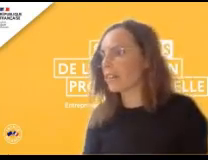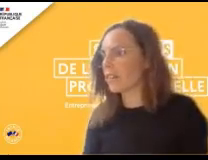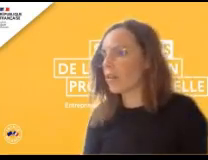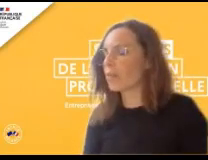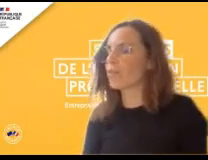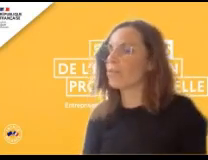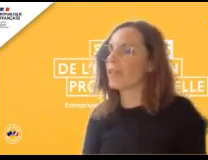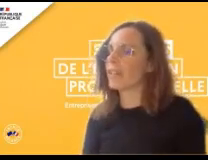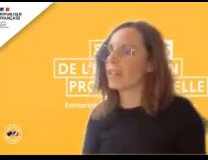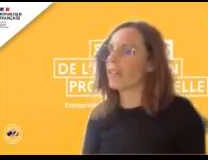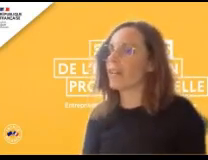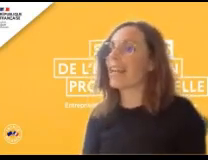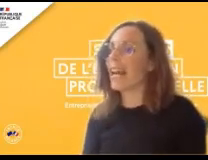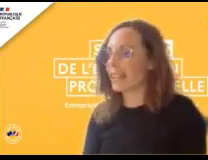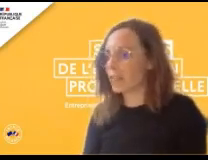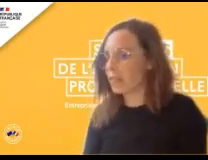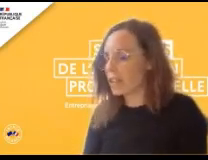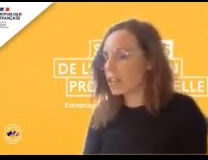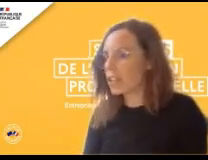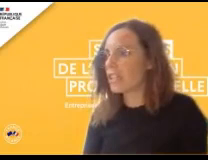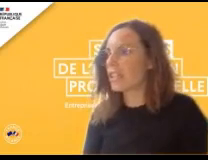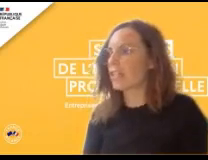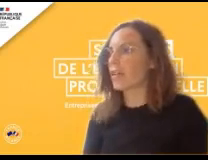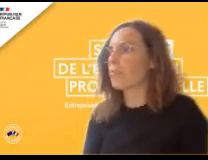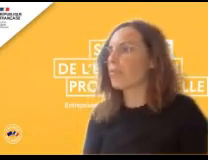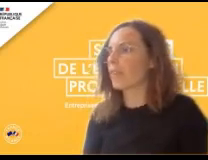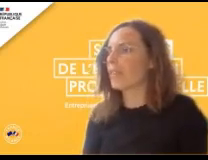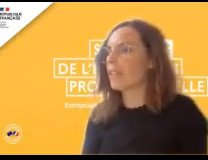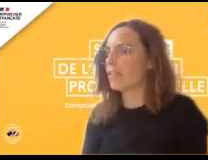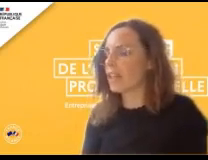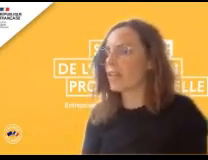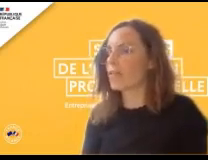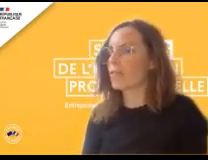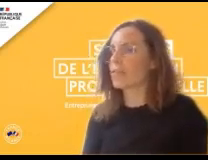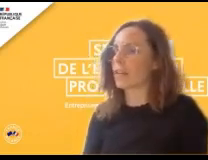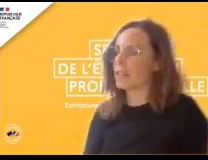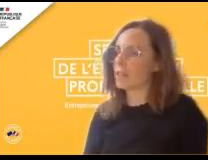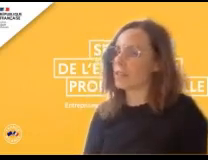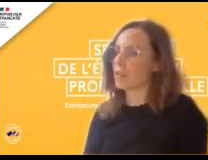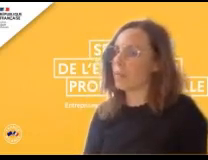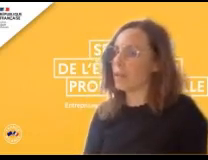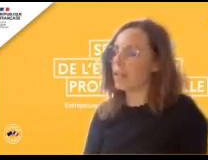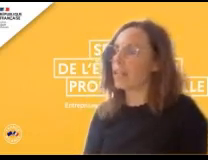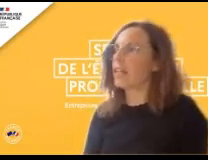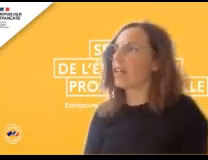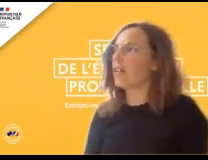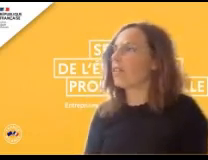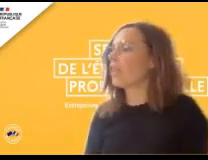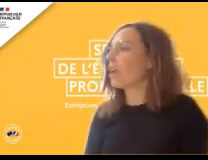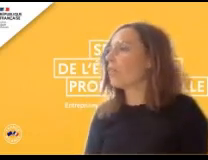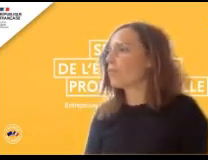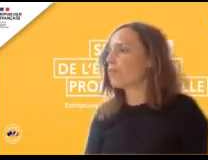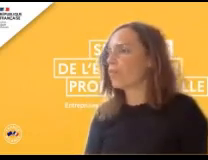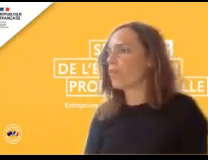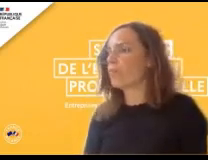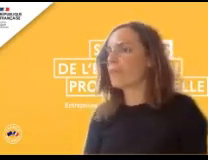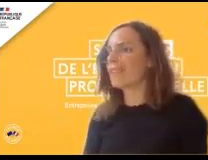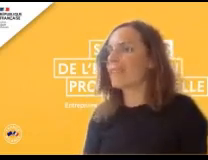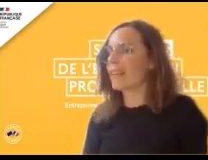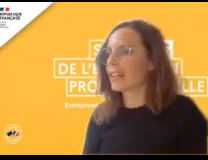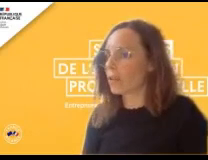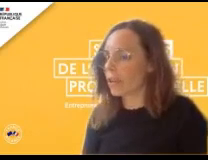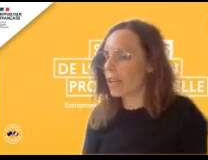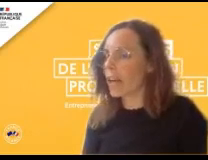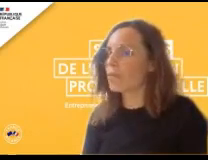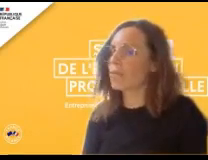hospitalière, par exemple, vous avez l'AMFH qui va pouvoir délivrer ce service CEP. Dans la fonction